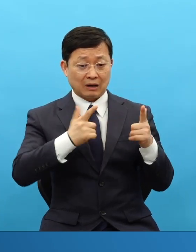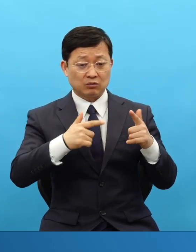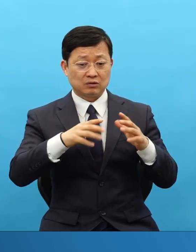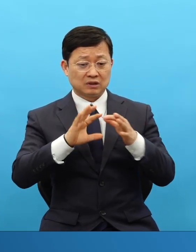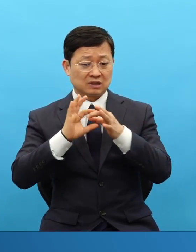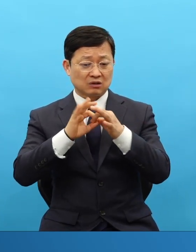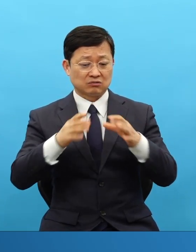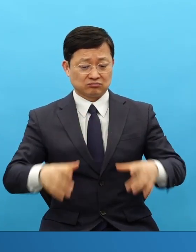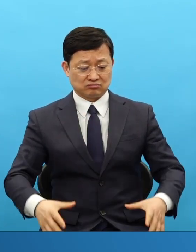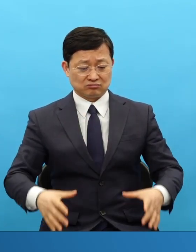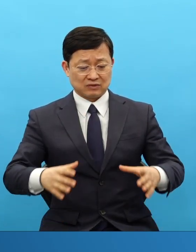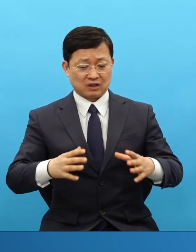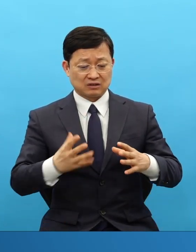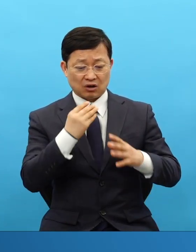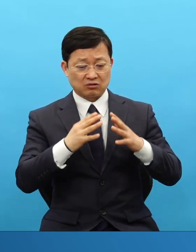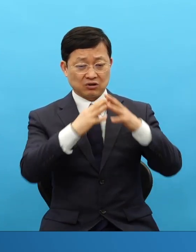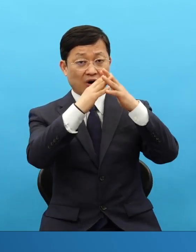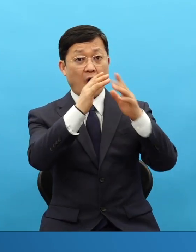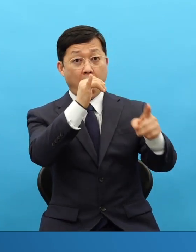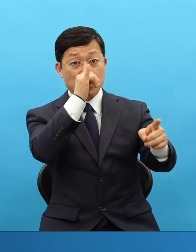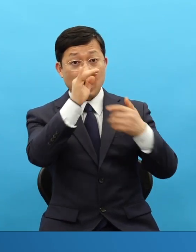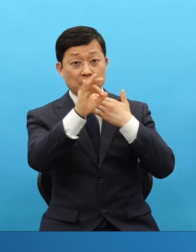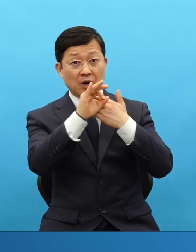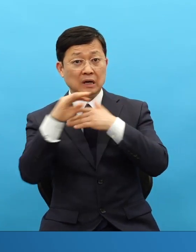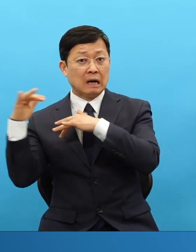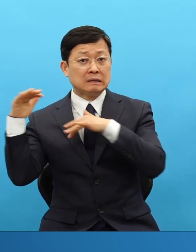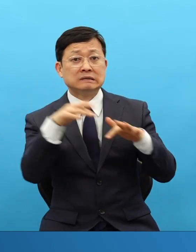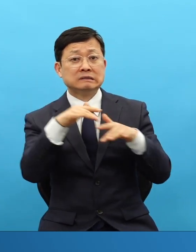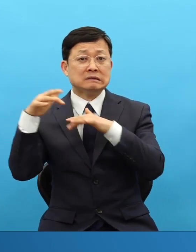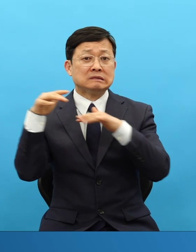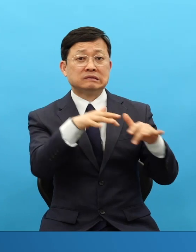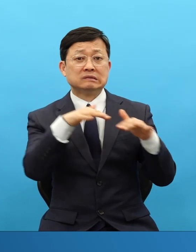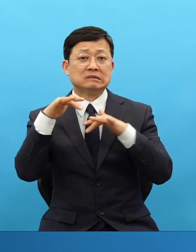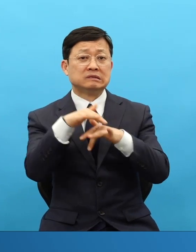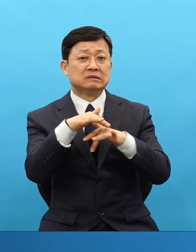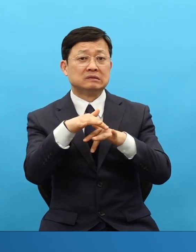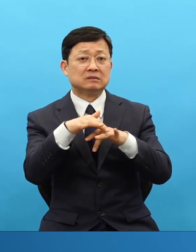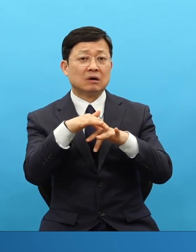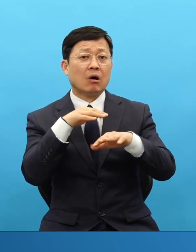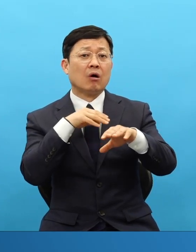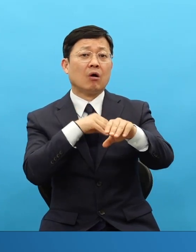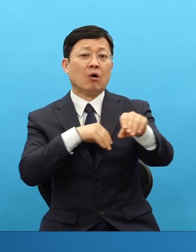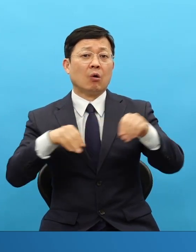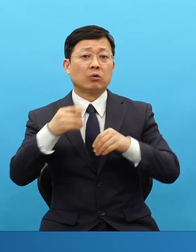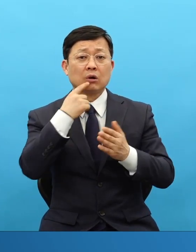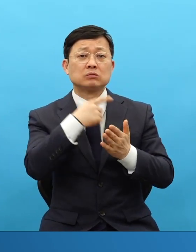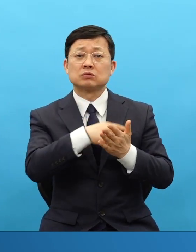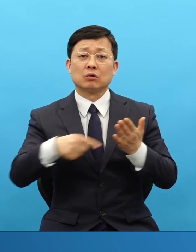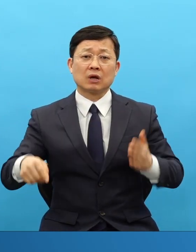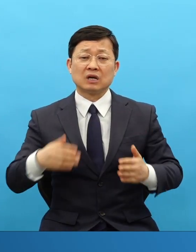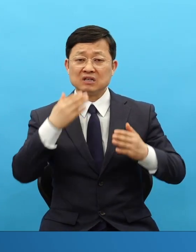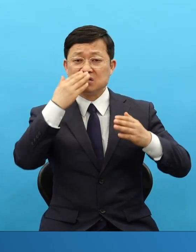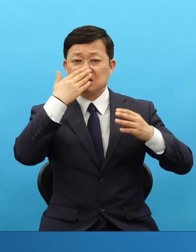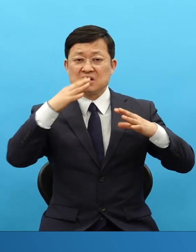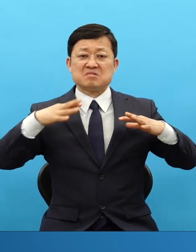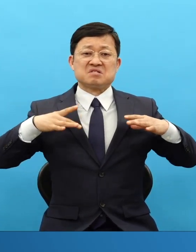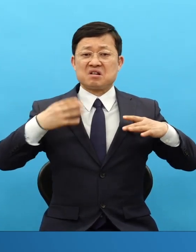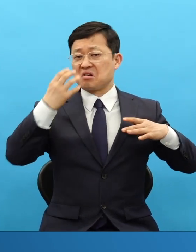이익이겠어요, 손해겠어요? 손해입니다. 있다면, 이스라엘이 오만 폼을 다잡을 겁니다.